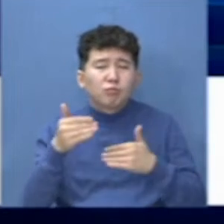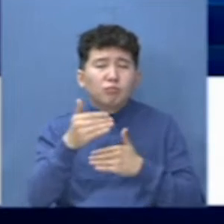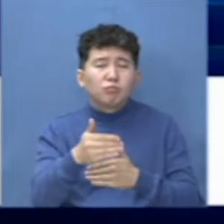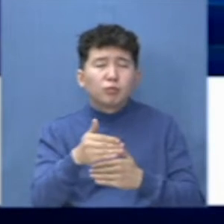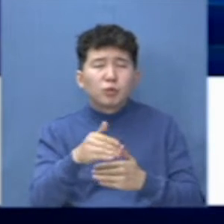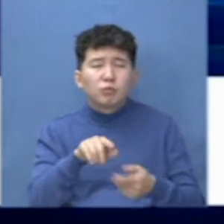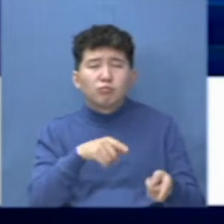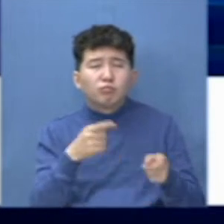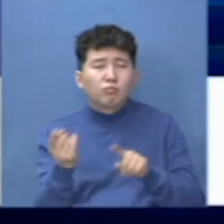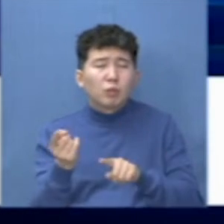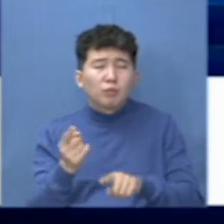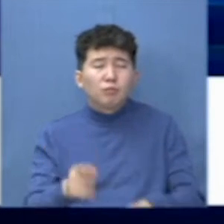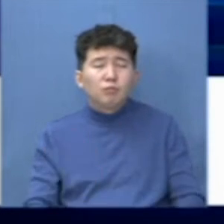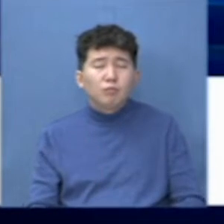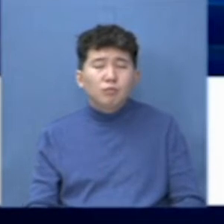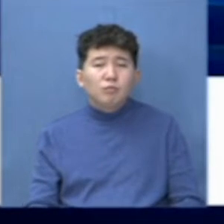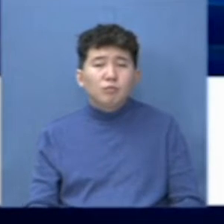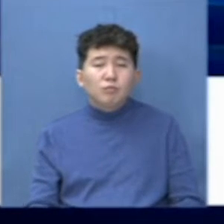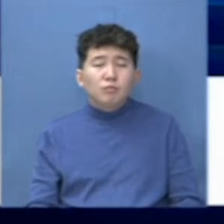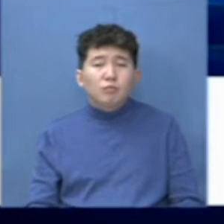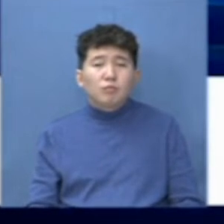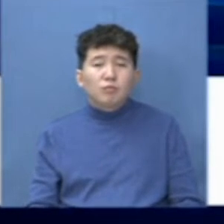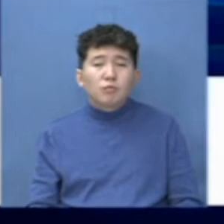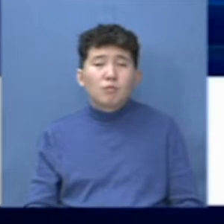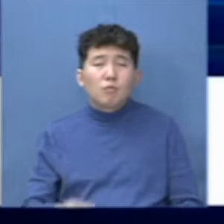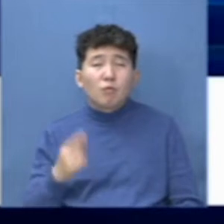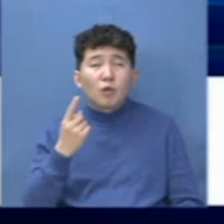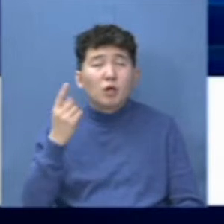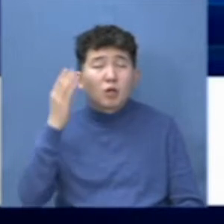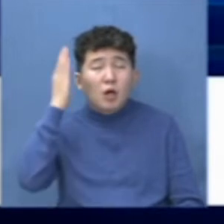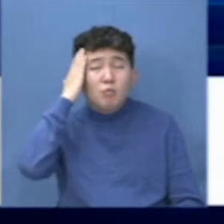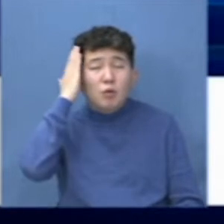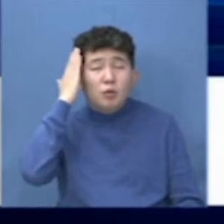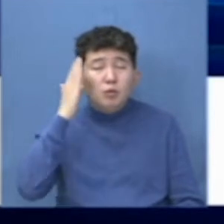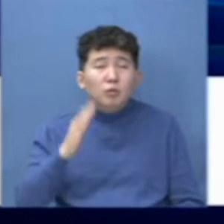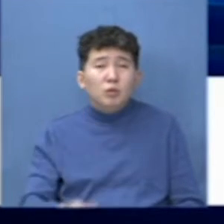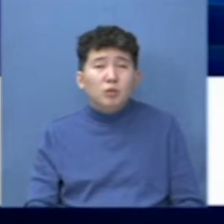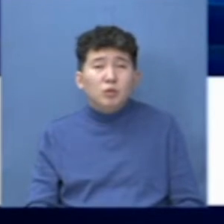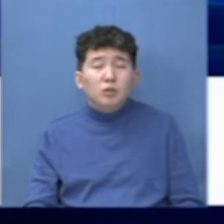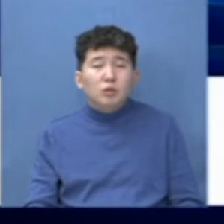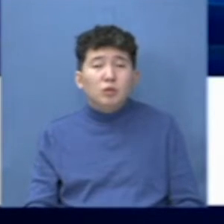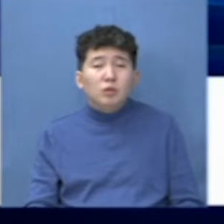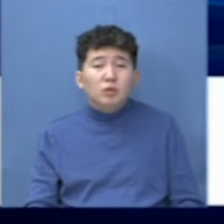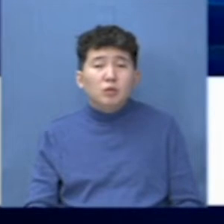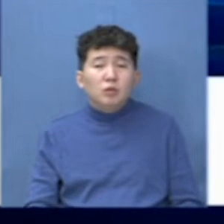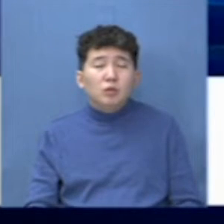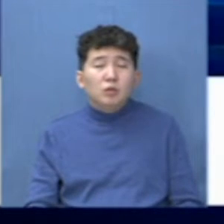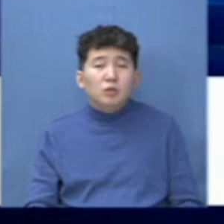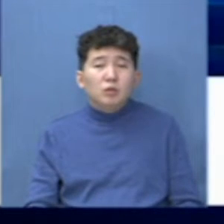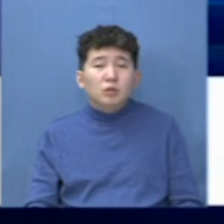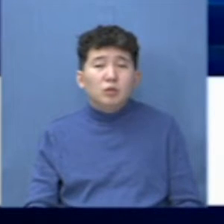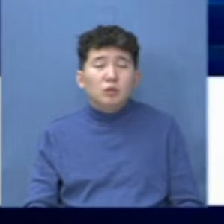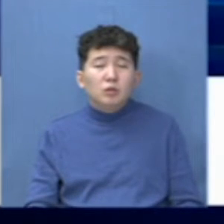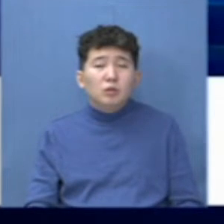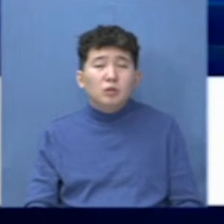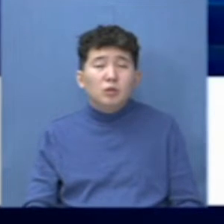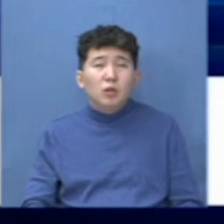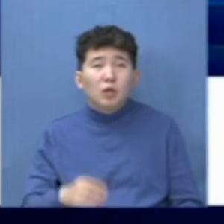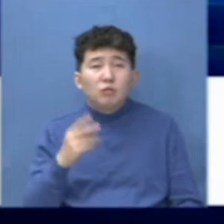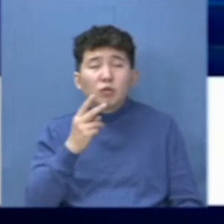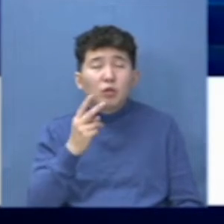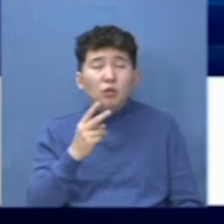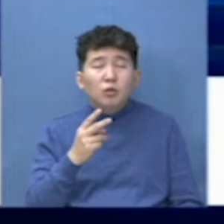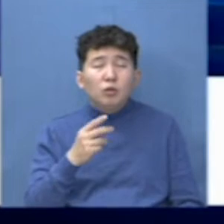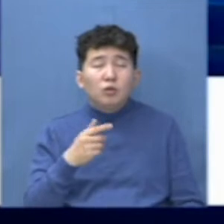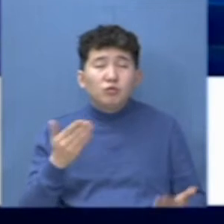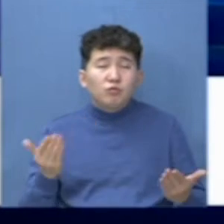алудың өзінің екі әдісі бар. Бірінші әдісі оны сойып алу, екінші әдісі оны тірідей алу.